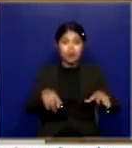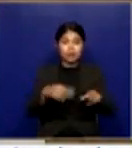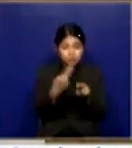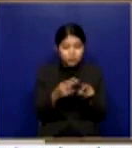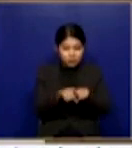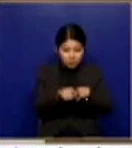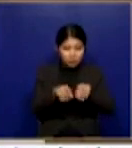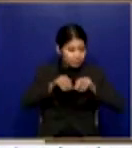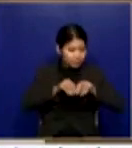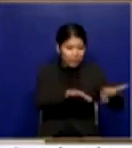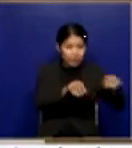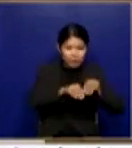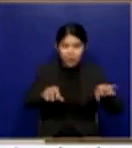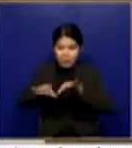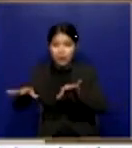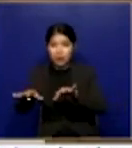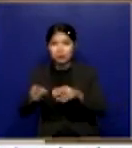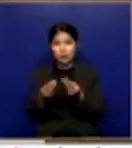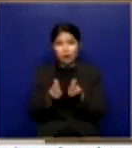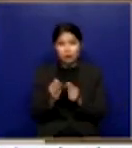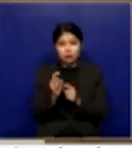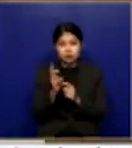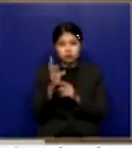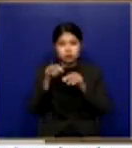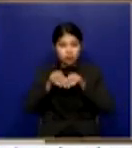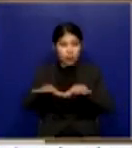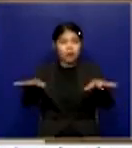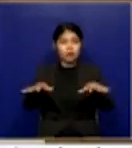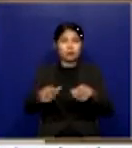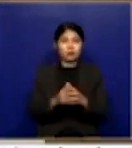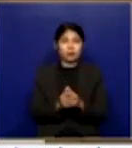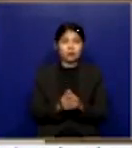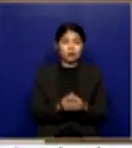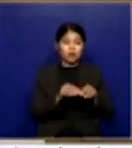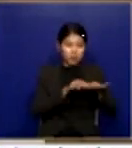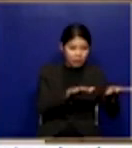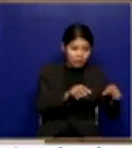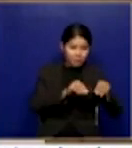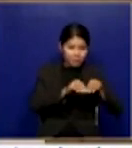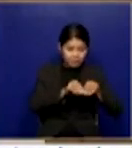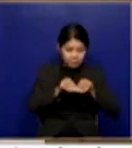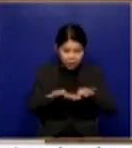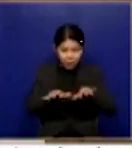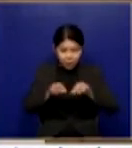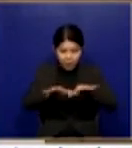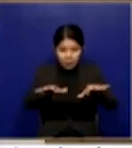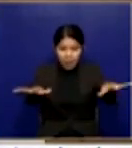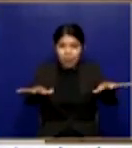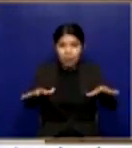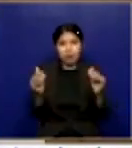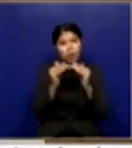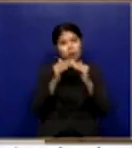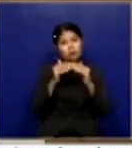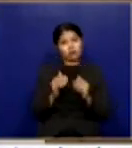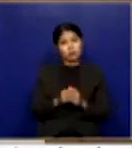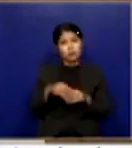แพทย์อะไรช่องทางแต่ตัวเลขที่ปอกมาจากระยะที่ 1ใบช่วงที่ 2ช่วงที่ 3เนี่ยมันเท่ากันทั้งหมดถ้า